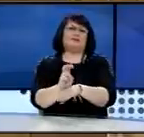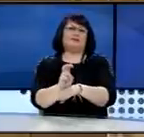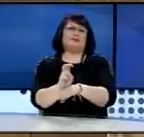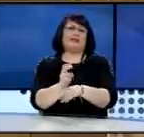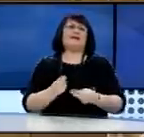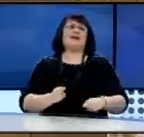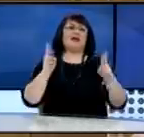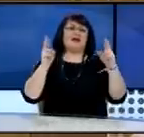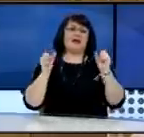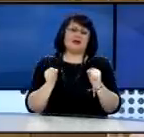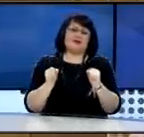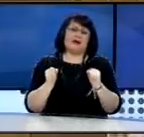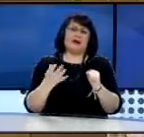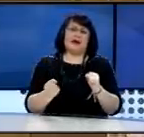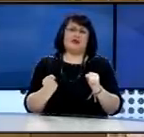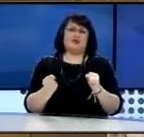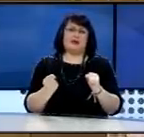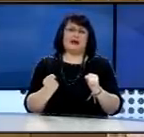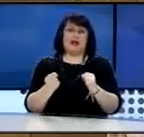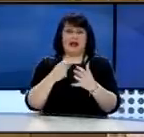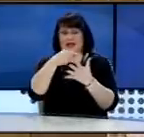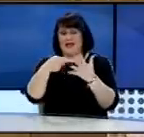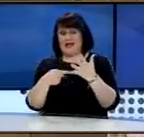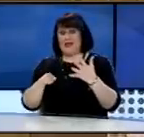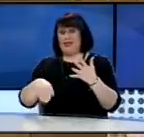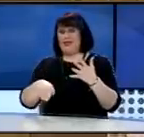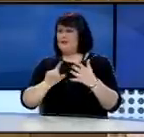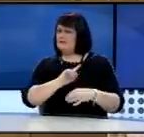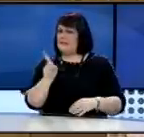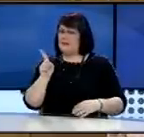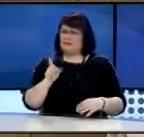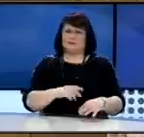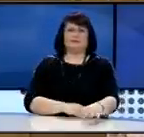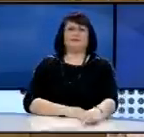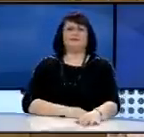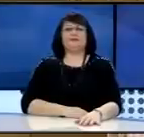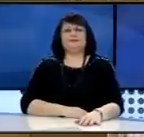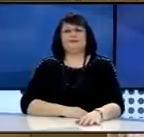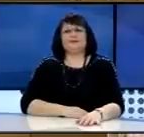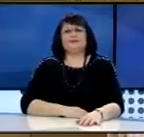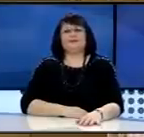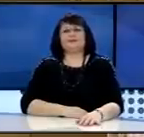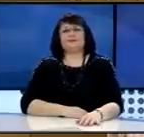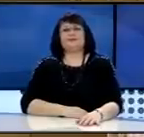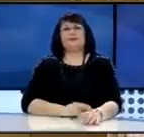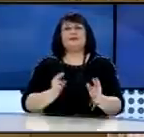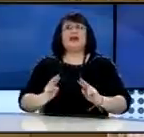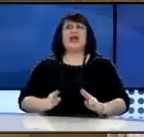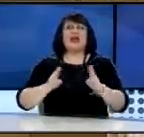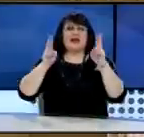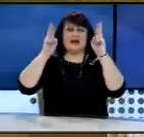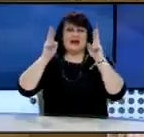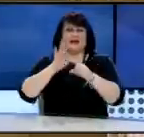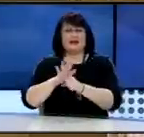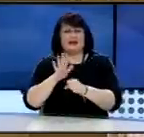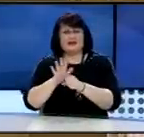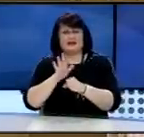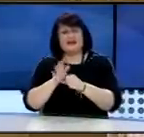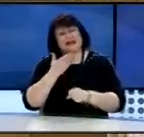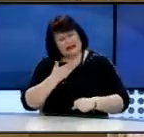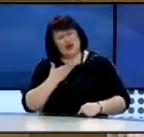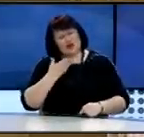ασφάλεια. Μην τα υποτιμάτε λοιπόν αυτά. Και μιας και μίλησα για ενεργειακή ασφάλεια και επάρκεια και κλείνω